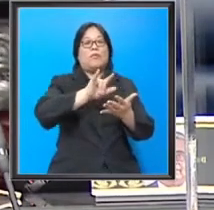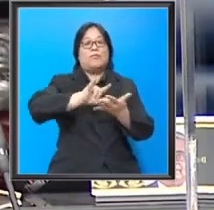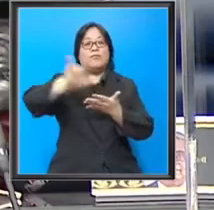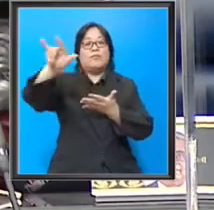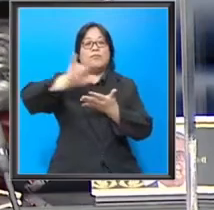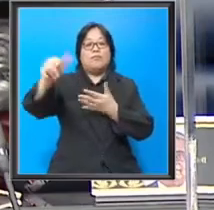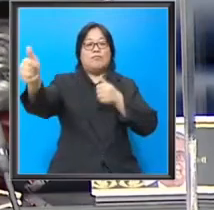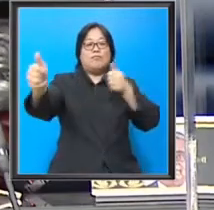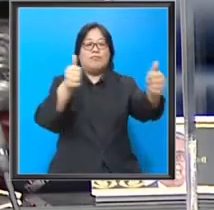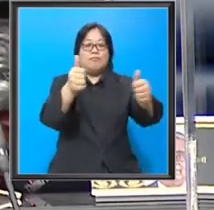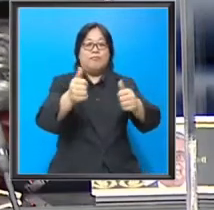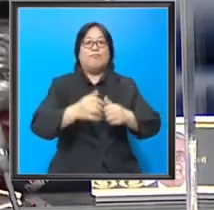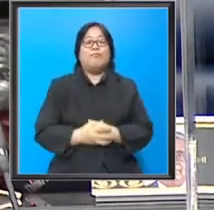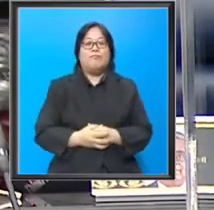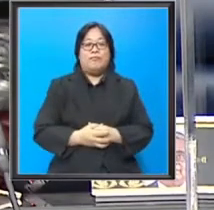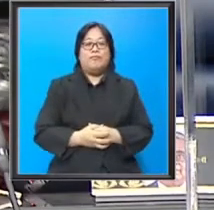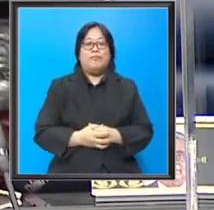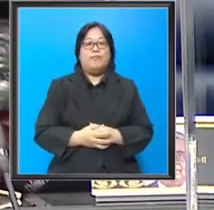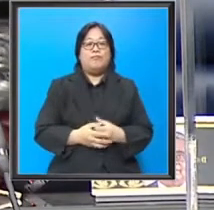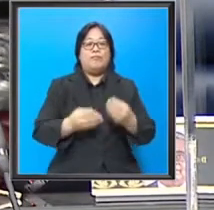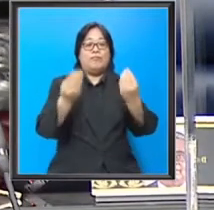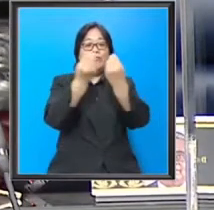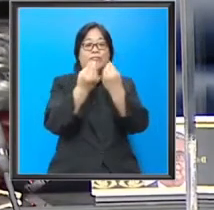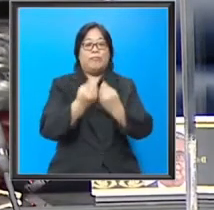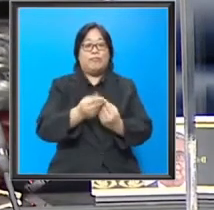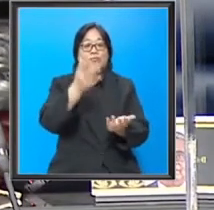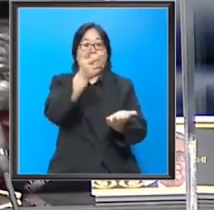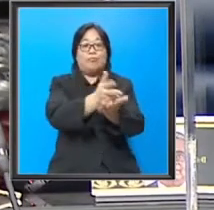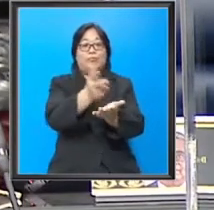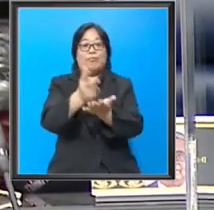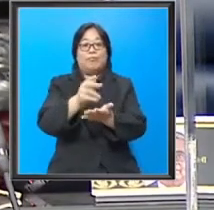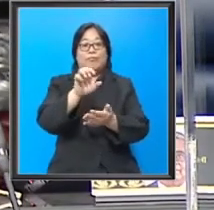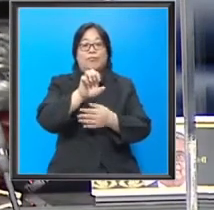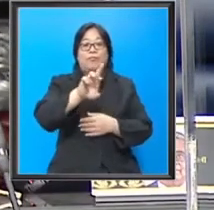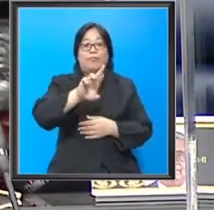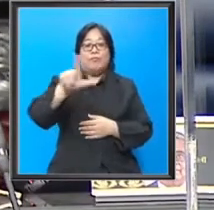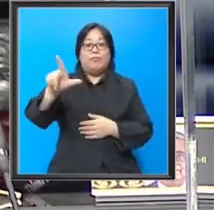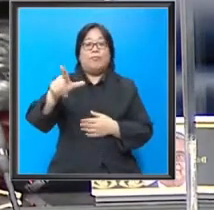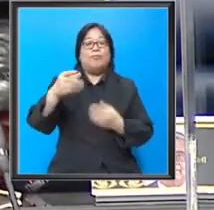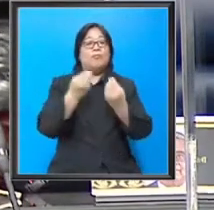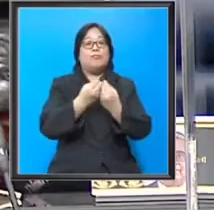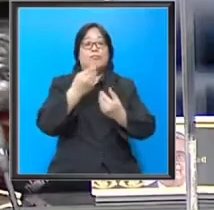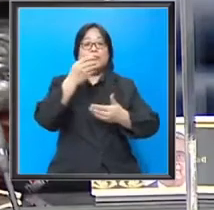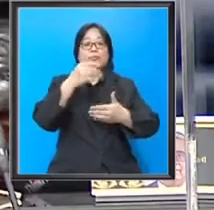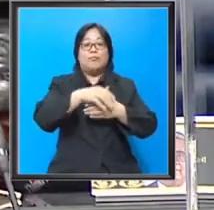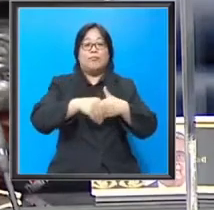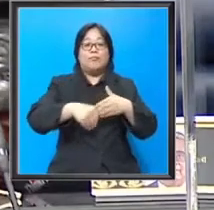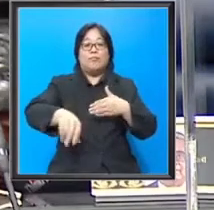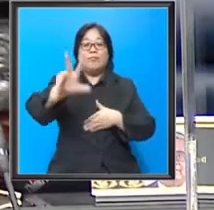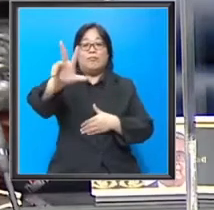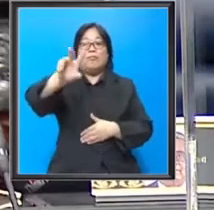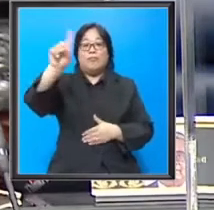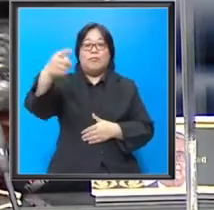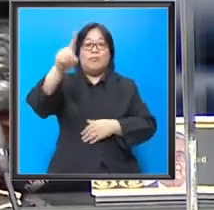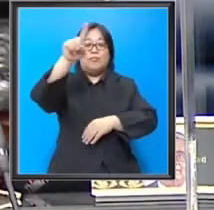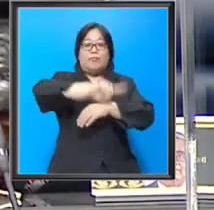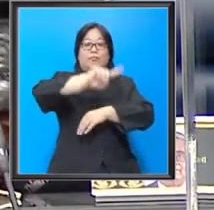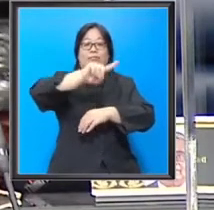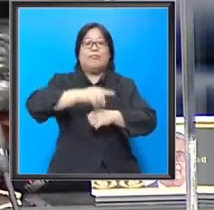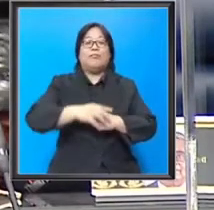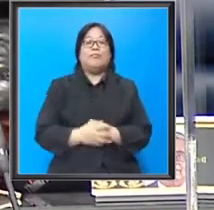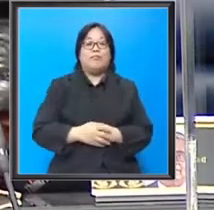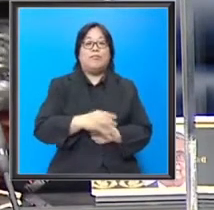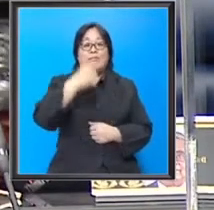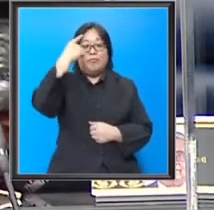lapangan terbang masing-masing karena parkir yang ditetapkan oleh Ir l adalah sebanyak Ringgit Malaysia tiga Ringgit sehari